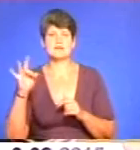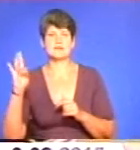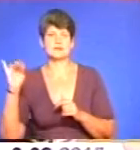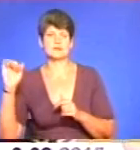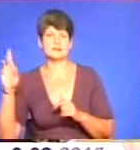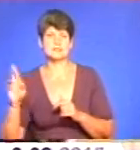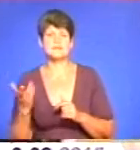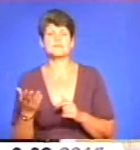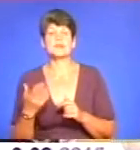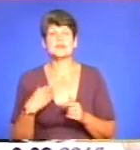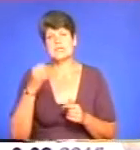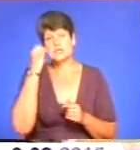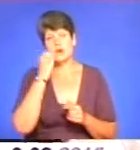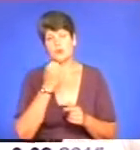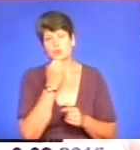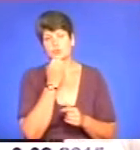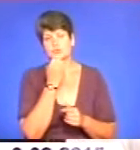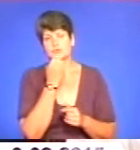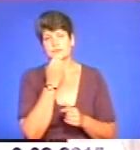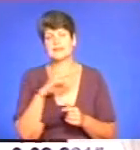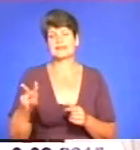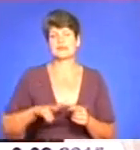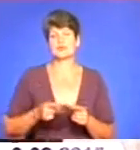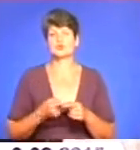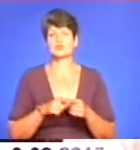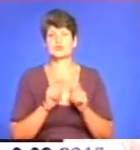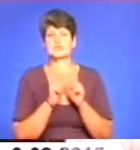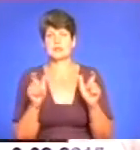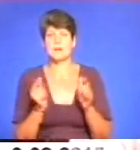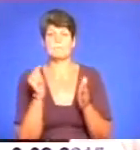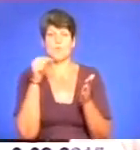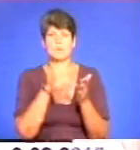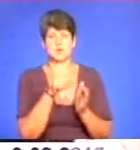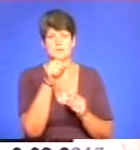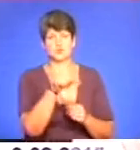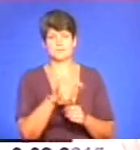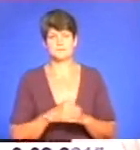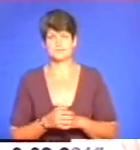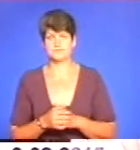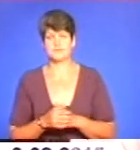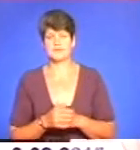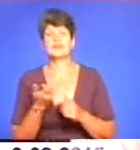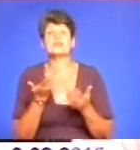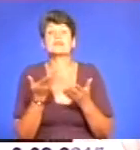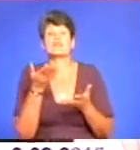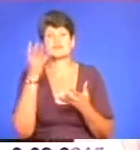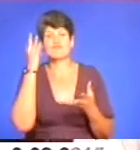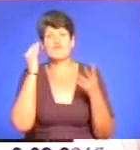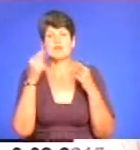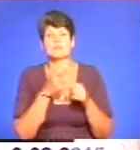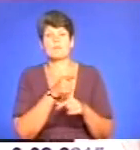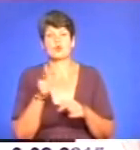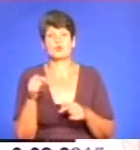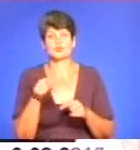І дякуючи директорці цього закладу, я попала сюди. І які у вас враження вже протягом цього